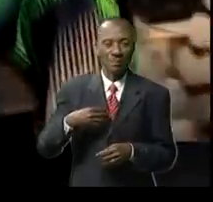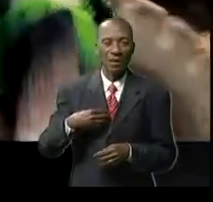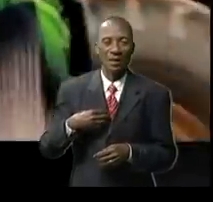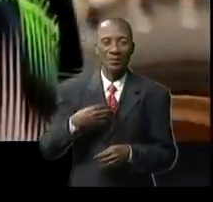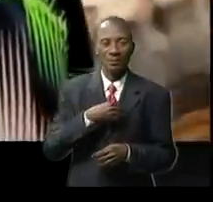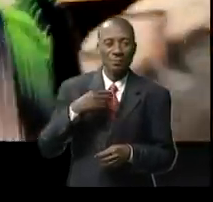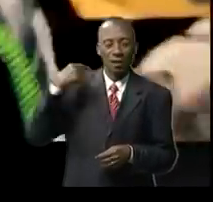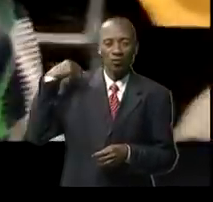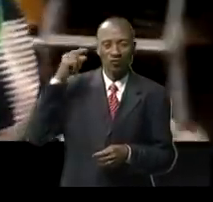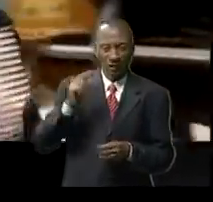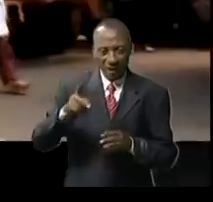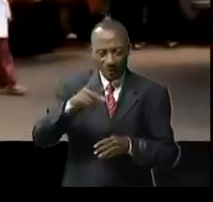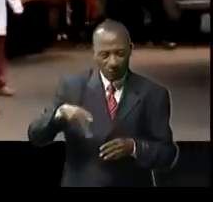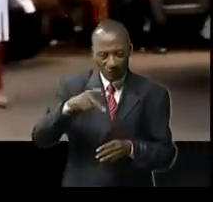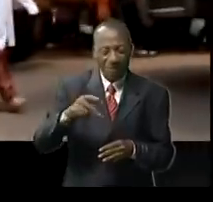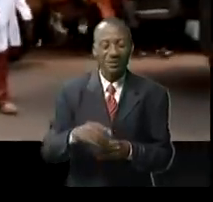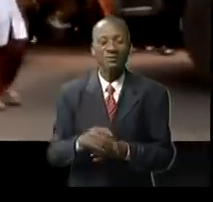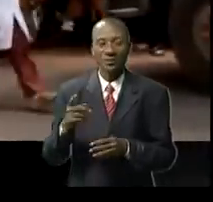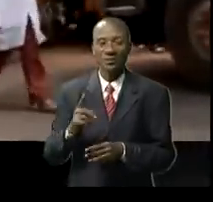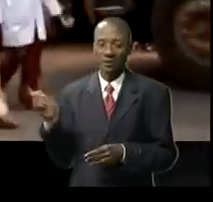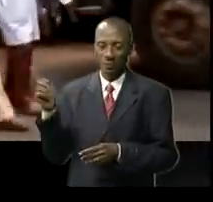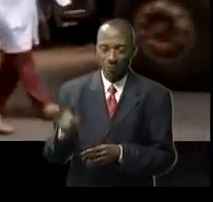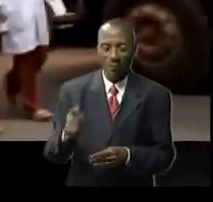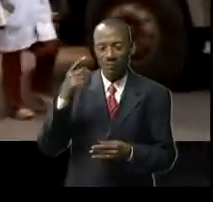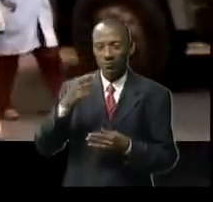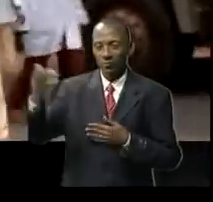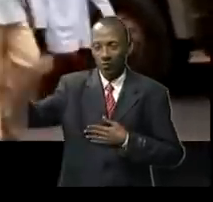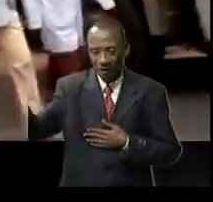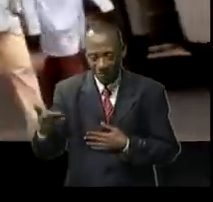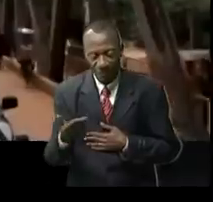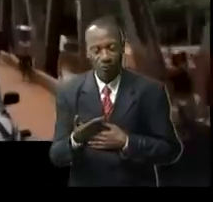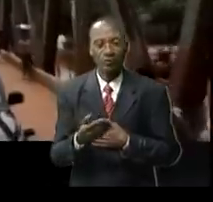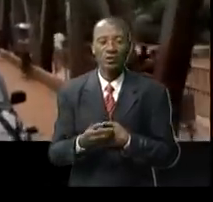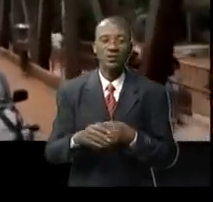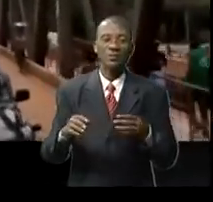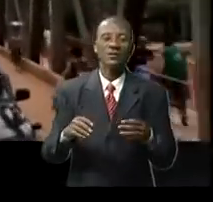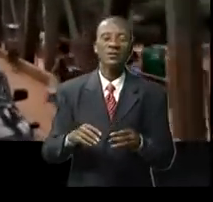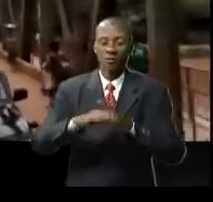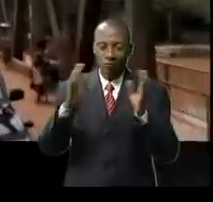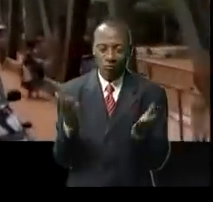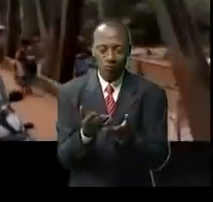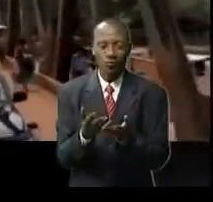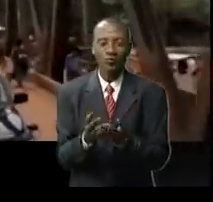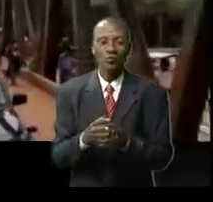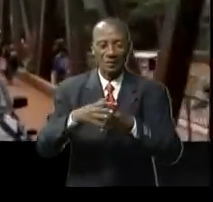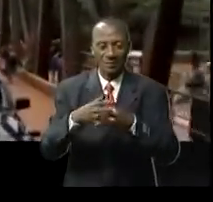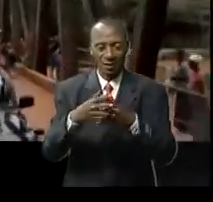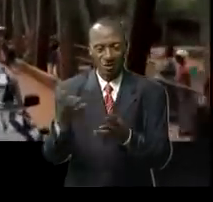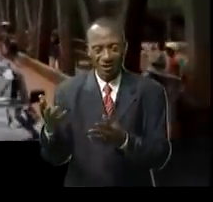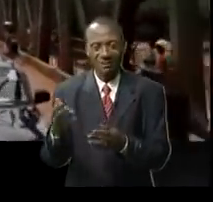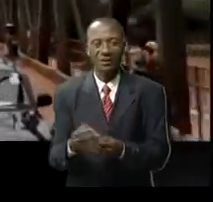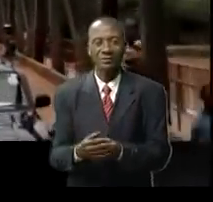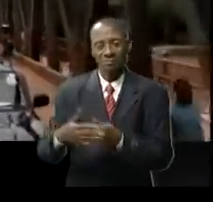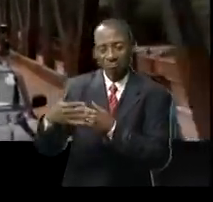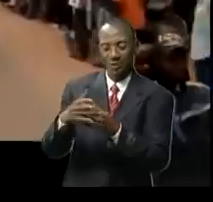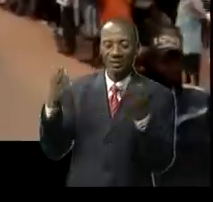Longa Moussamba, qui est allée les réceptionner au-delà du péage du pont de la rivière Mbujimayi. Ce convoi a fait le tour de la ville